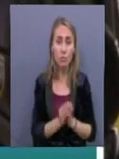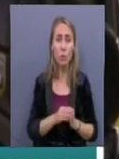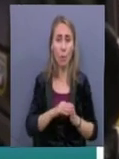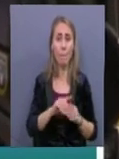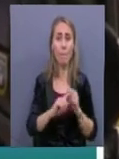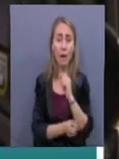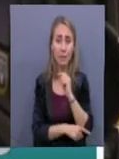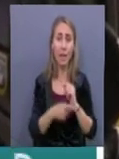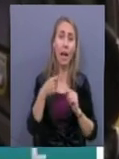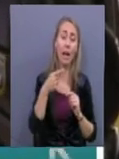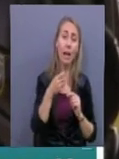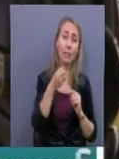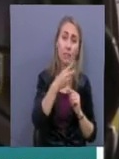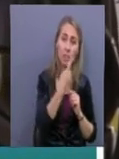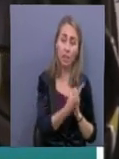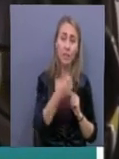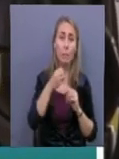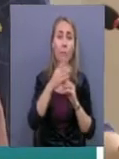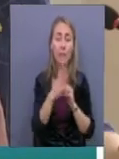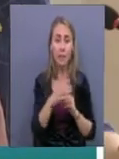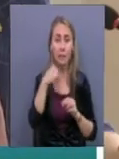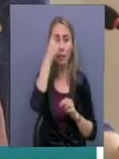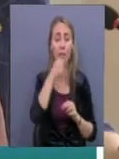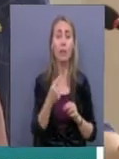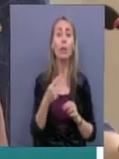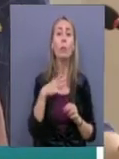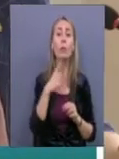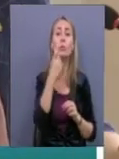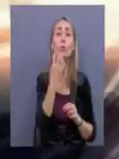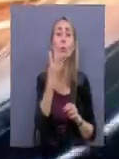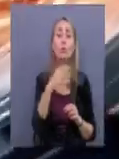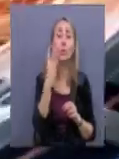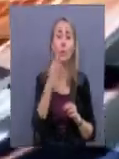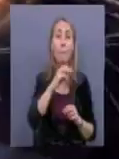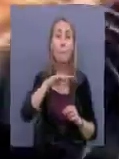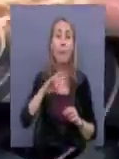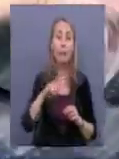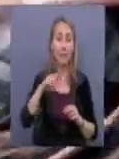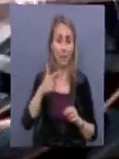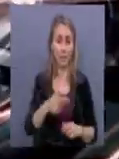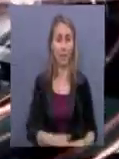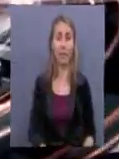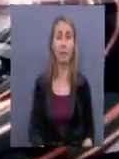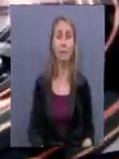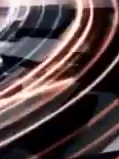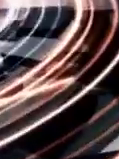жылдағы соңғы 2 кезеңінде 147 миллиард теңге қарыз есебінен шығарылған.